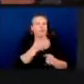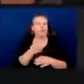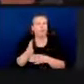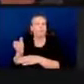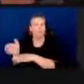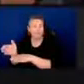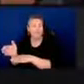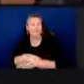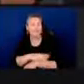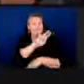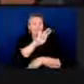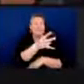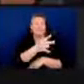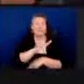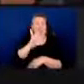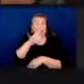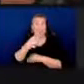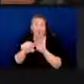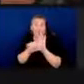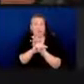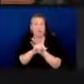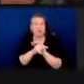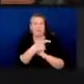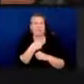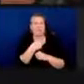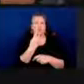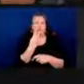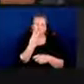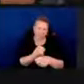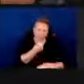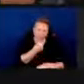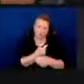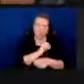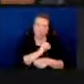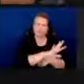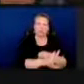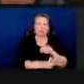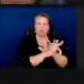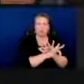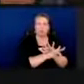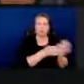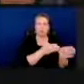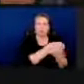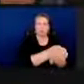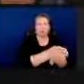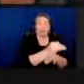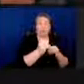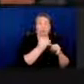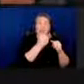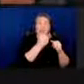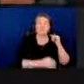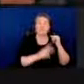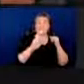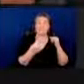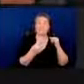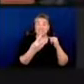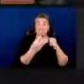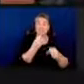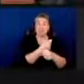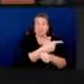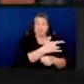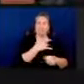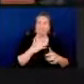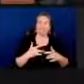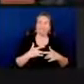يتماشى معهم. وفي الفصل الثامن يستطيعون أن يركزوا على اهتماماتهم